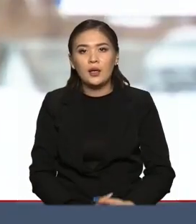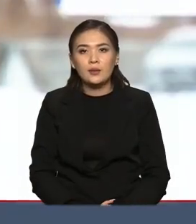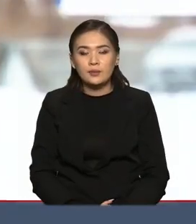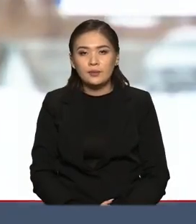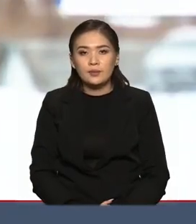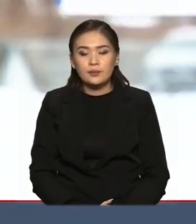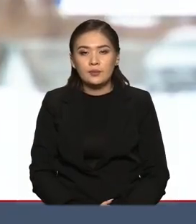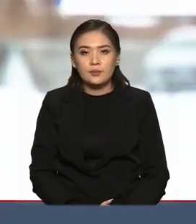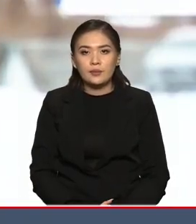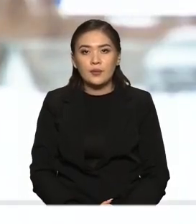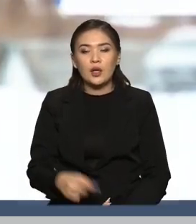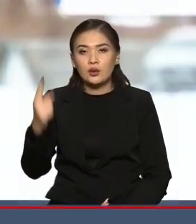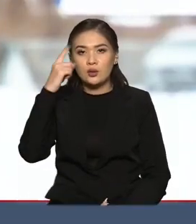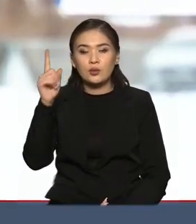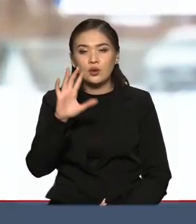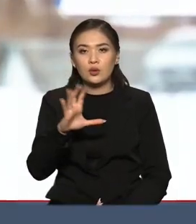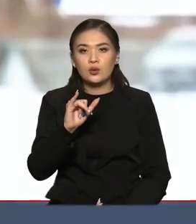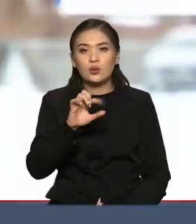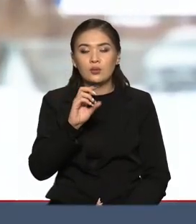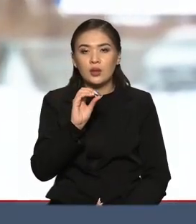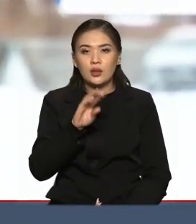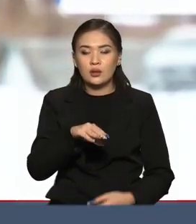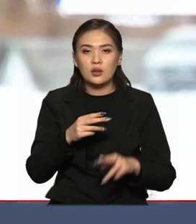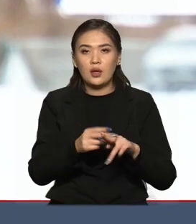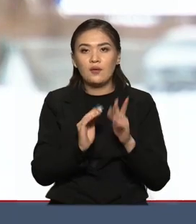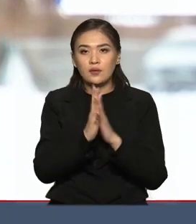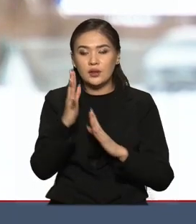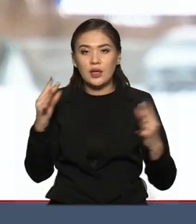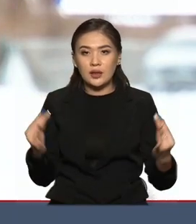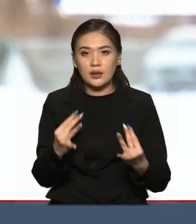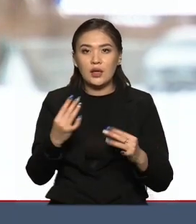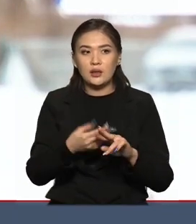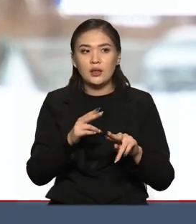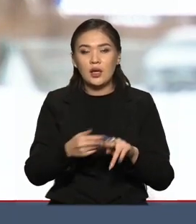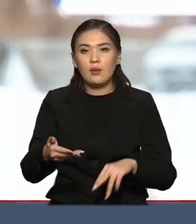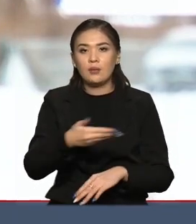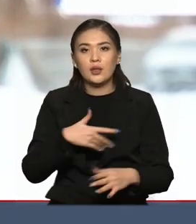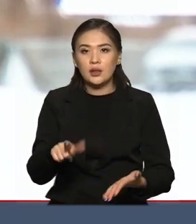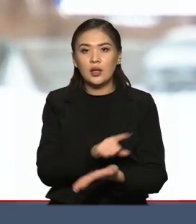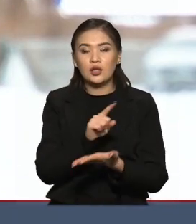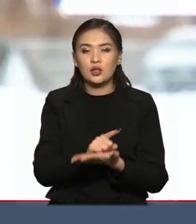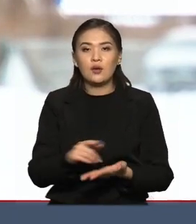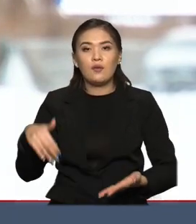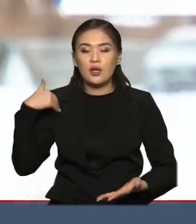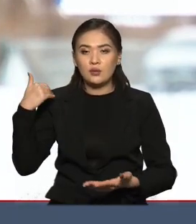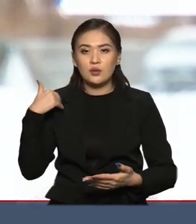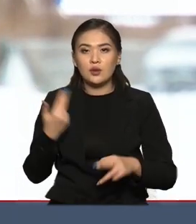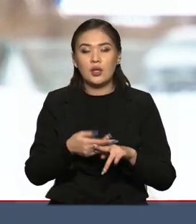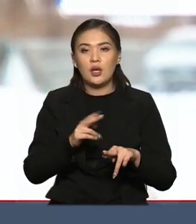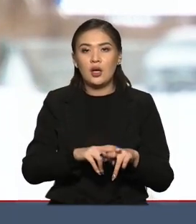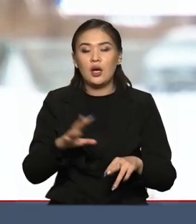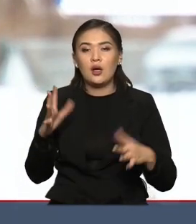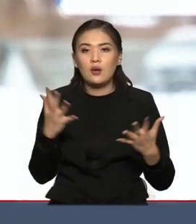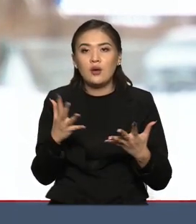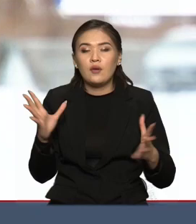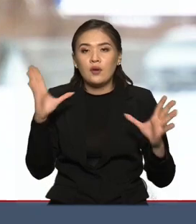Я думаю, что в этот момент наша субъектность резко возрастает, возрастает интерес к нам, и мы должны воспользоваться этим окном